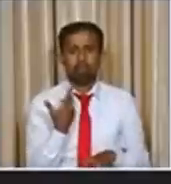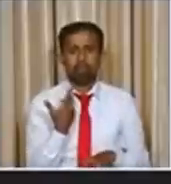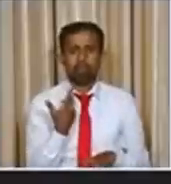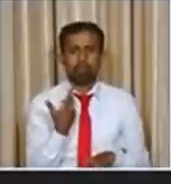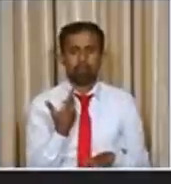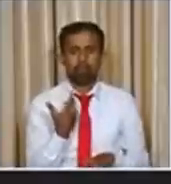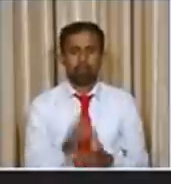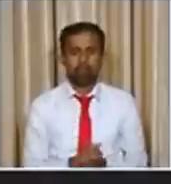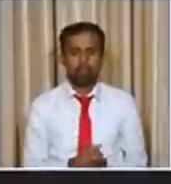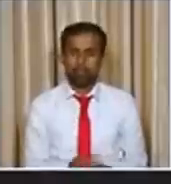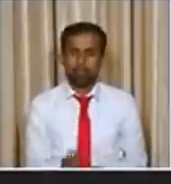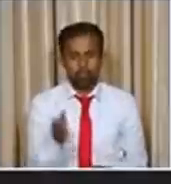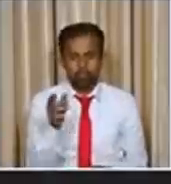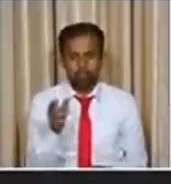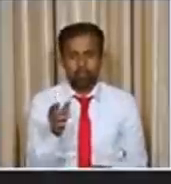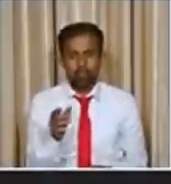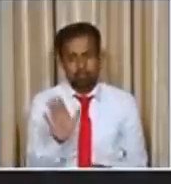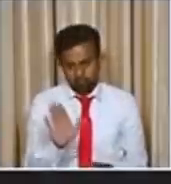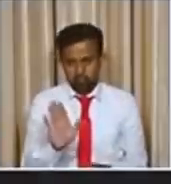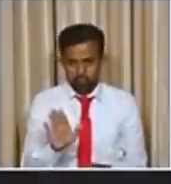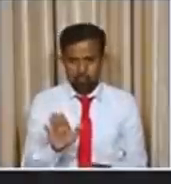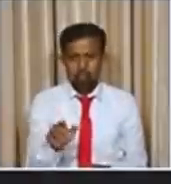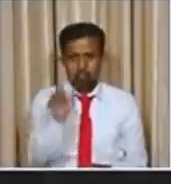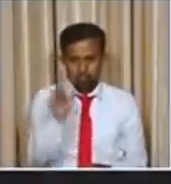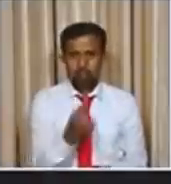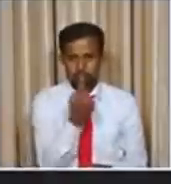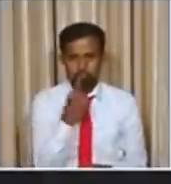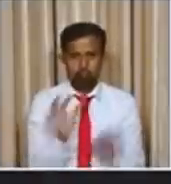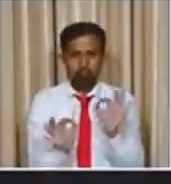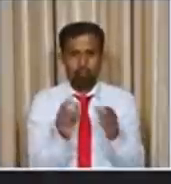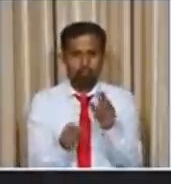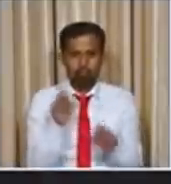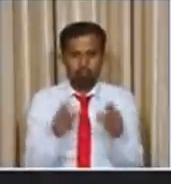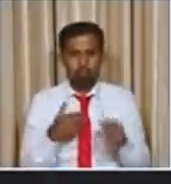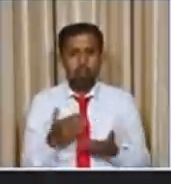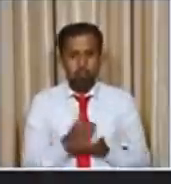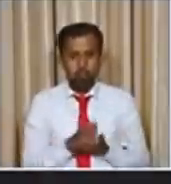කතා කරන්න. දැන් ඔබතුමා හරි හරි පොඩේ. ඔබතුමා කියනවා වතුකරේ ජනතාව වෙනුවෙන් අපි ඔක්කොම එකට ඉන්නවලු.